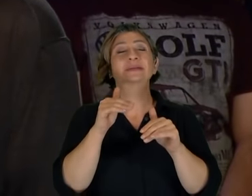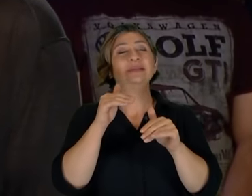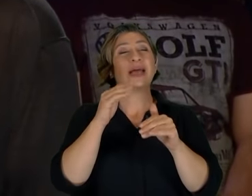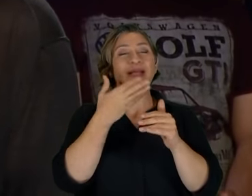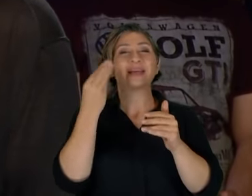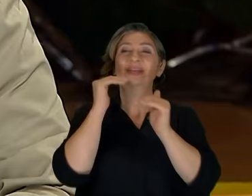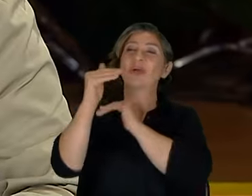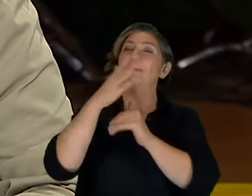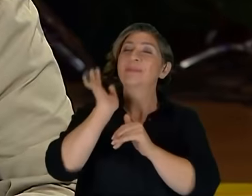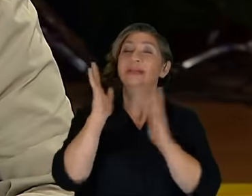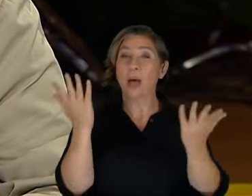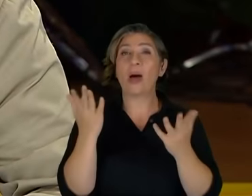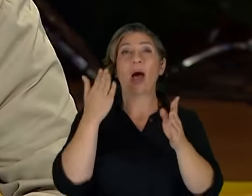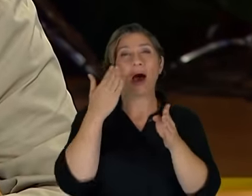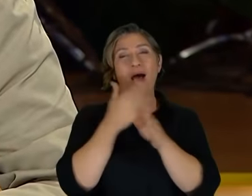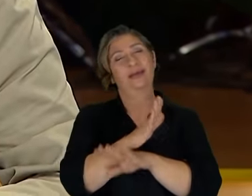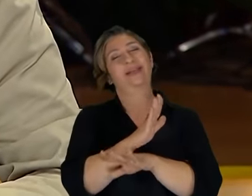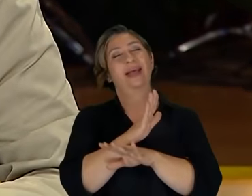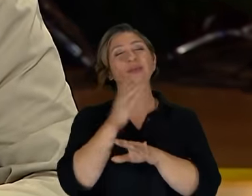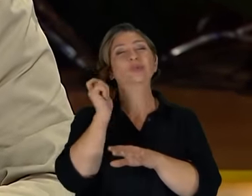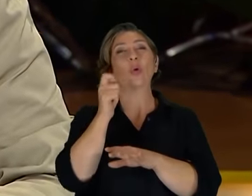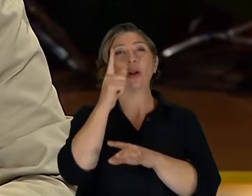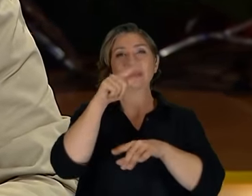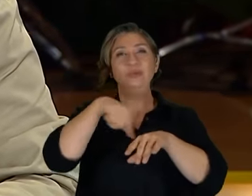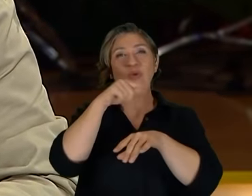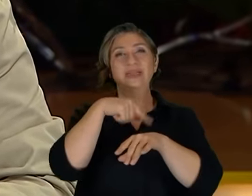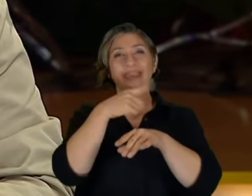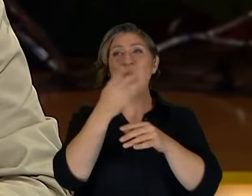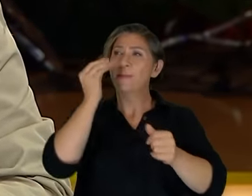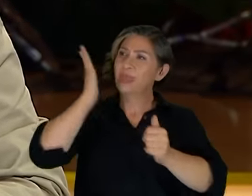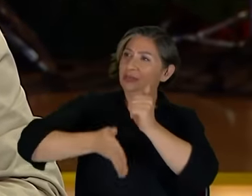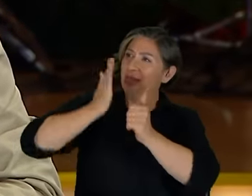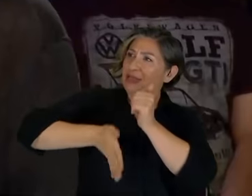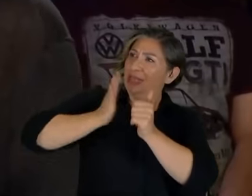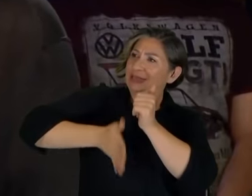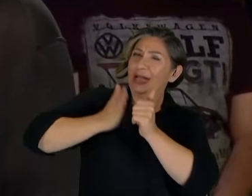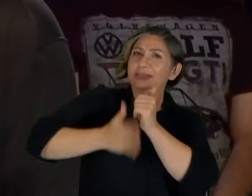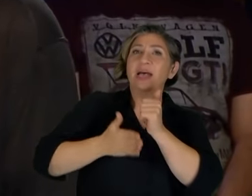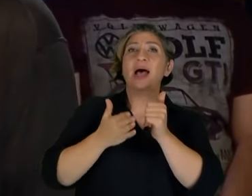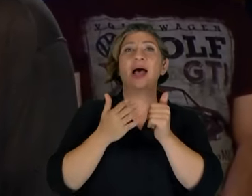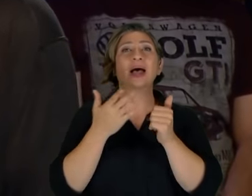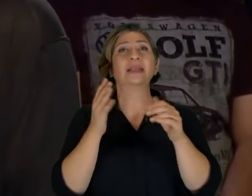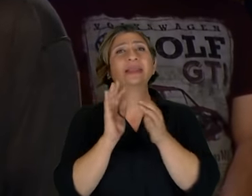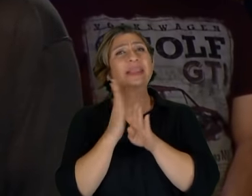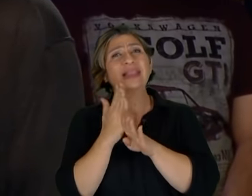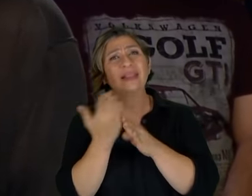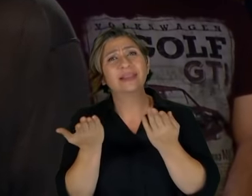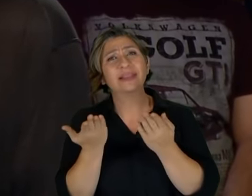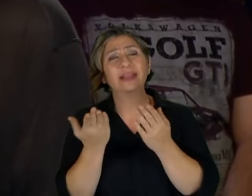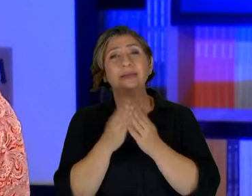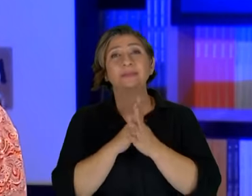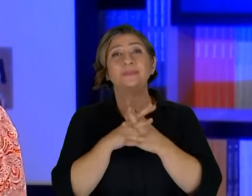belki gençler o kadar bilmiyor ama hakikaten zorlu bir süreçti. Hep çok uzun bir süreçti. Hep yasaklanan. Niye mesela, mesela